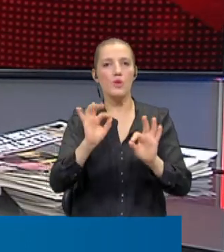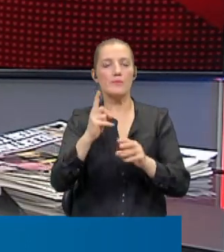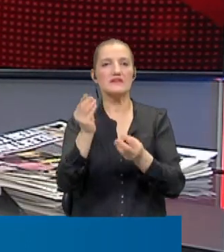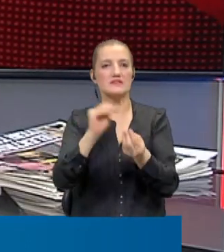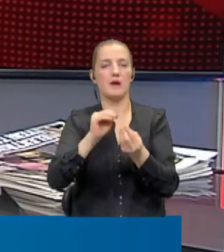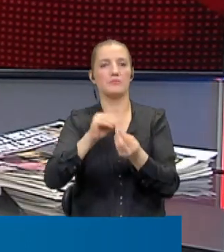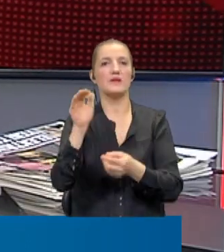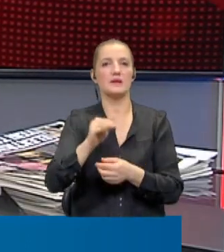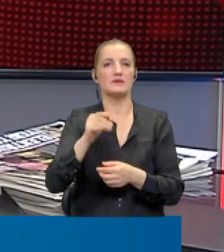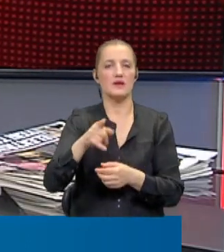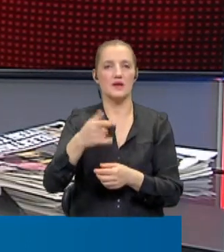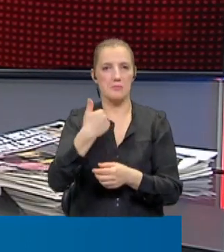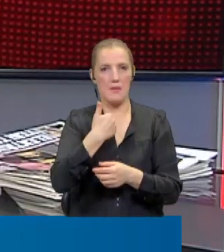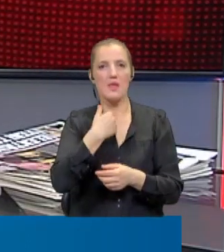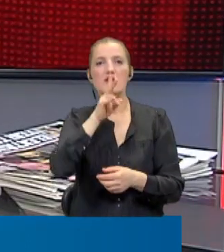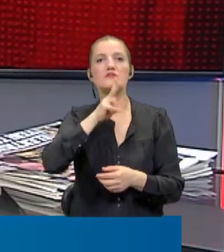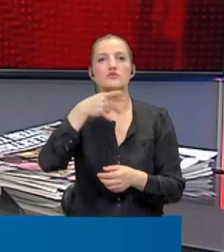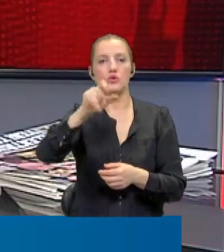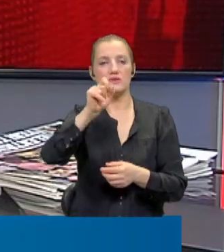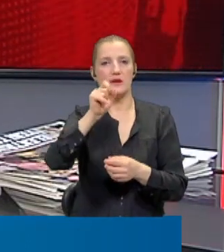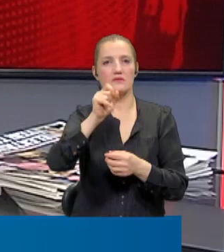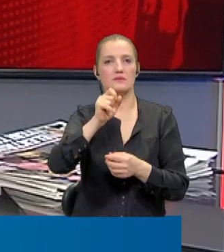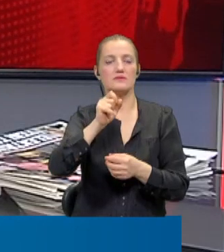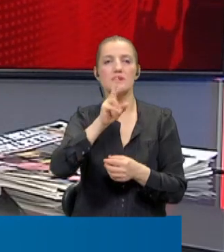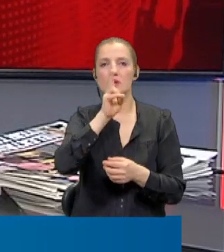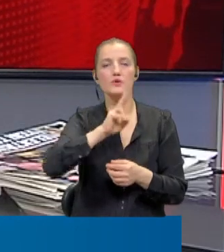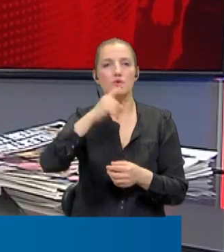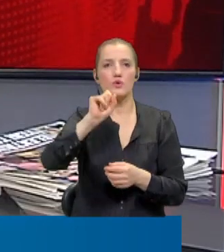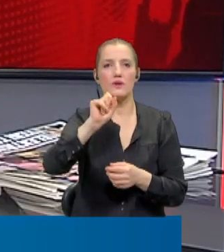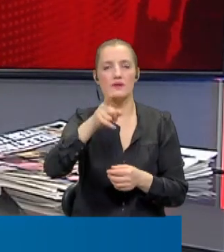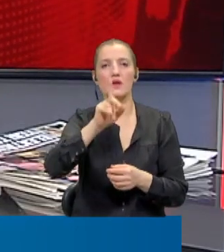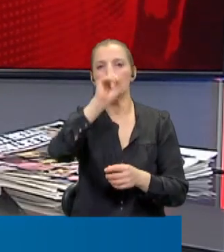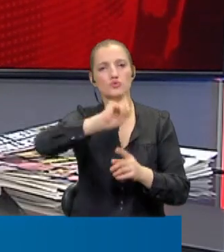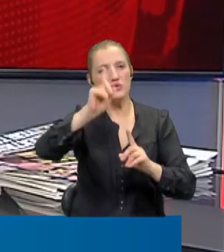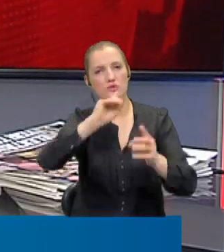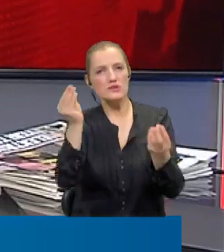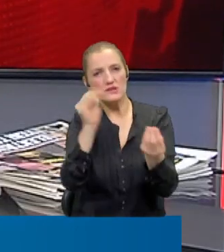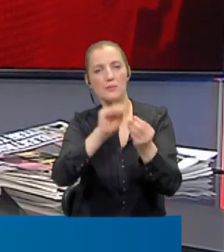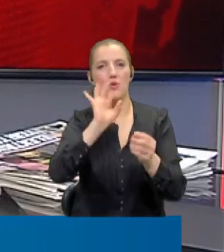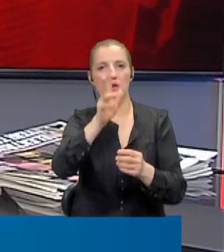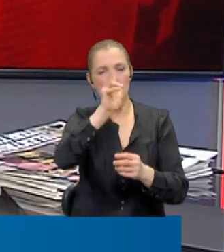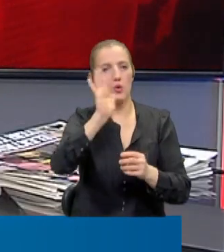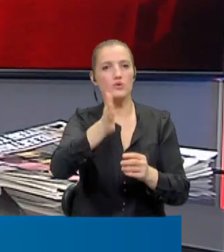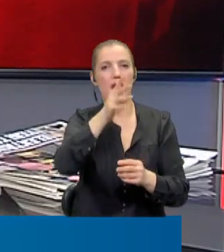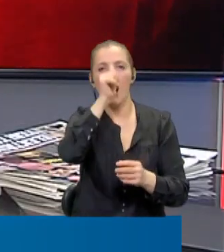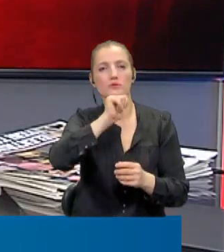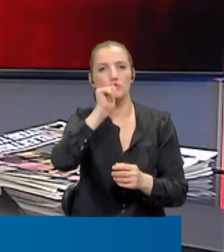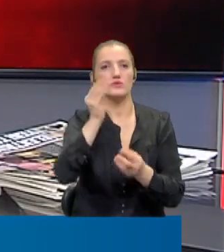zamanlayıcı K bana gelmiş 290 liralık zam 100 de 100 olsa 300 olsa 600 biraz da arsa